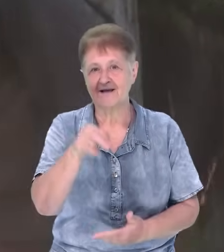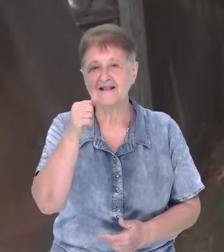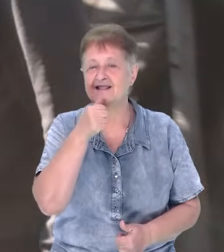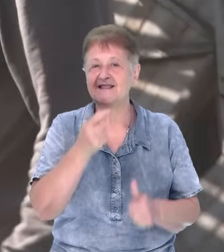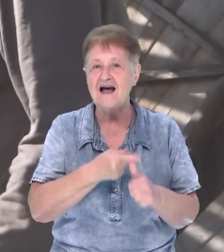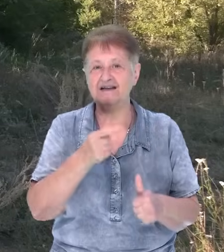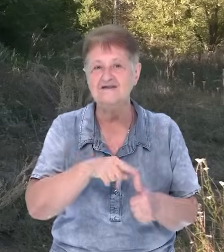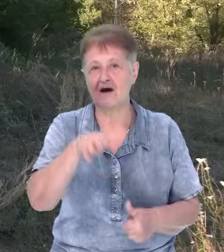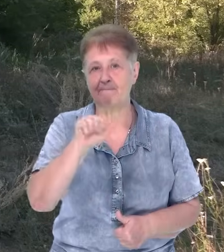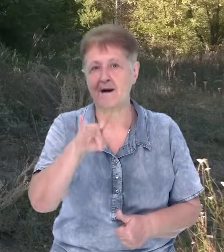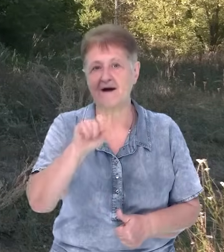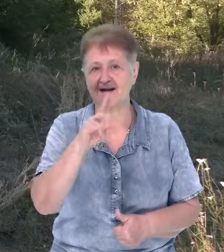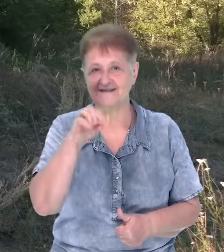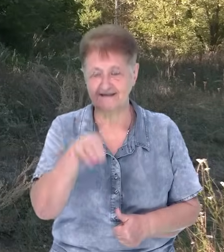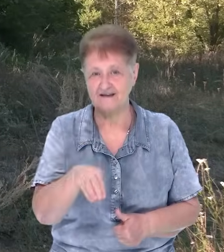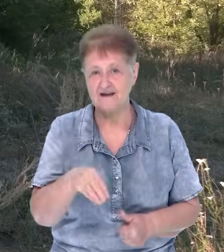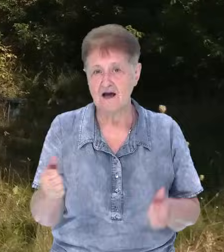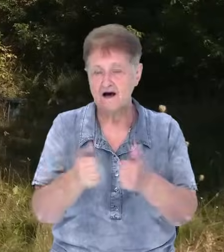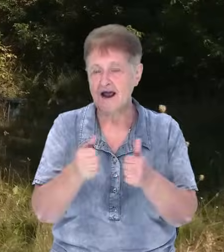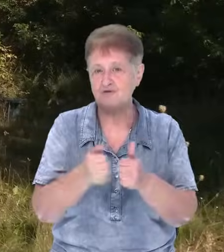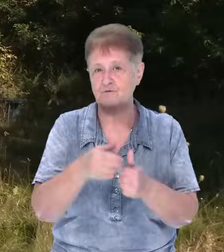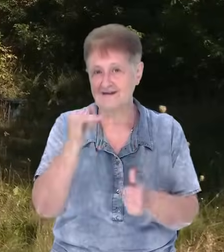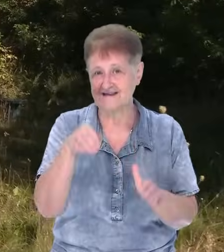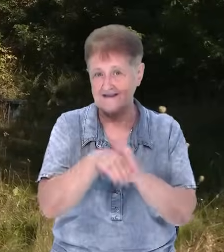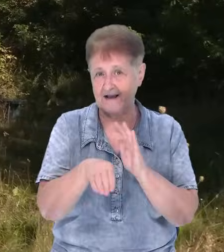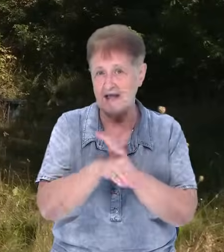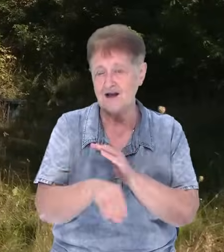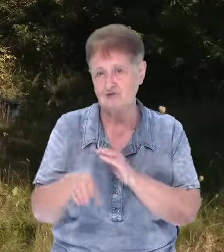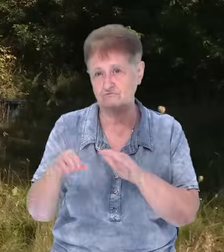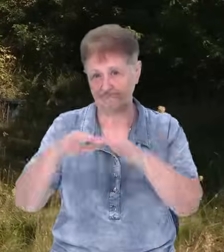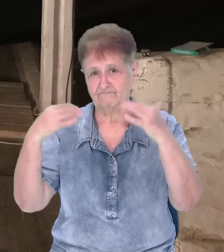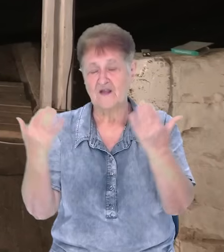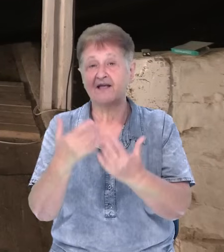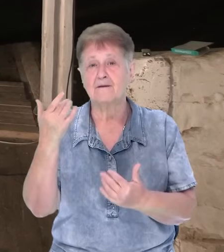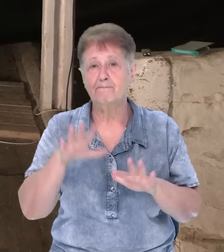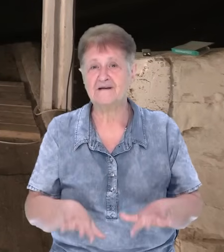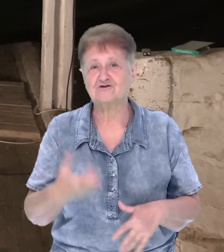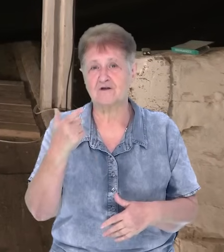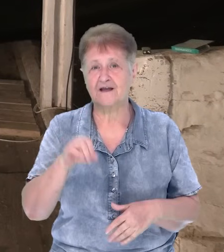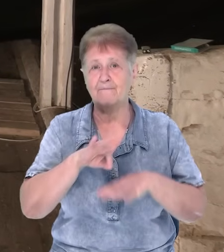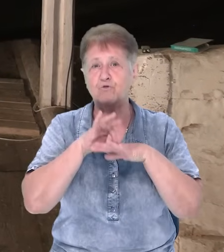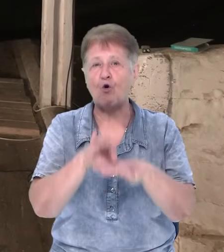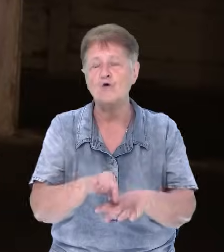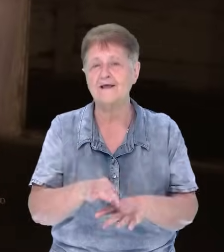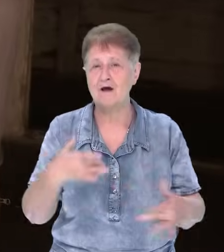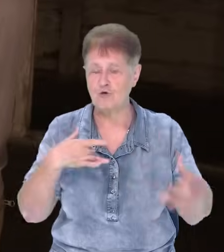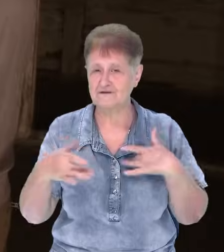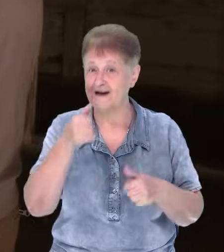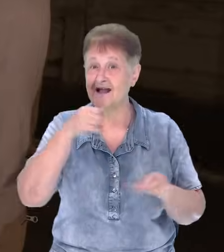«Паразит». Поруч із складом – комора – місце, де проходили концерти. Це місце називається